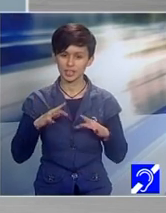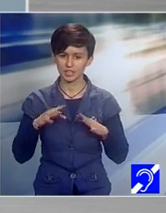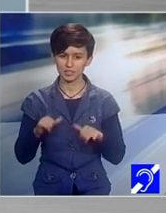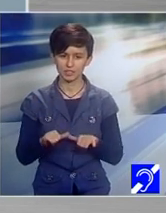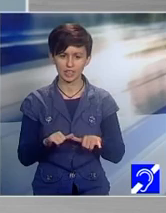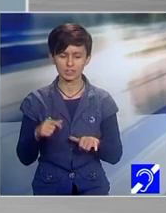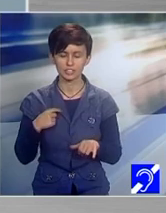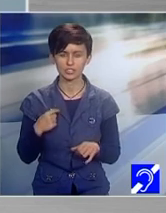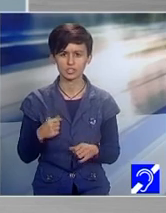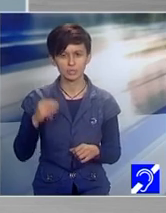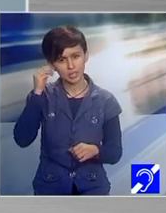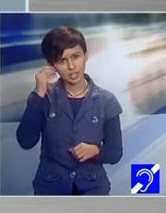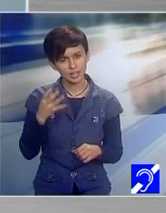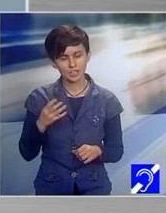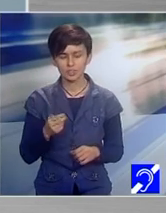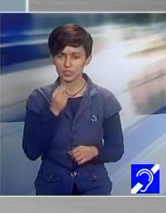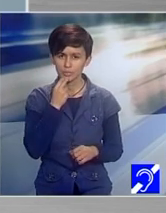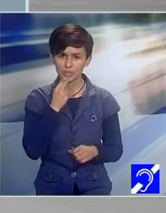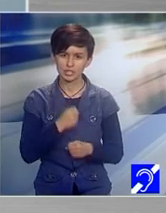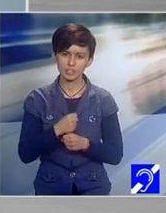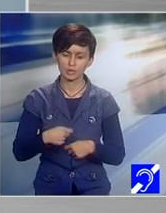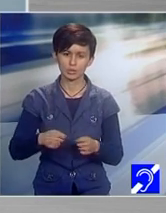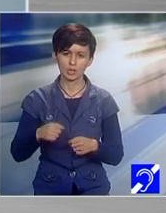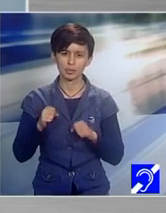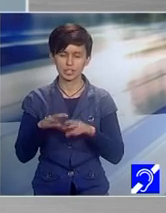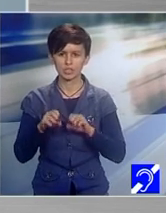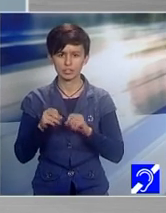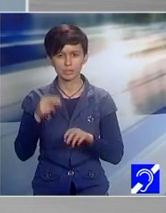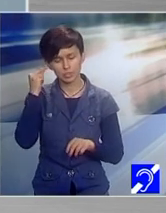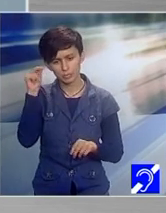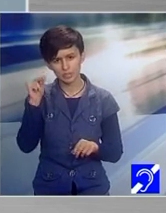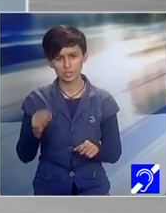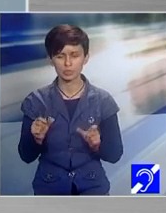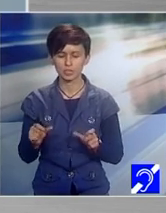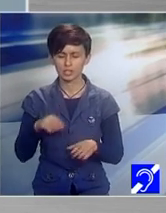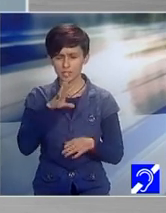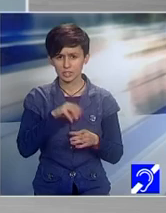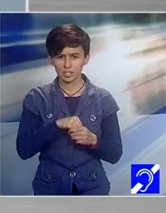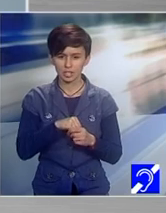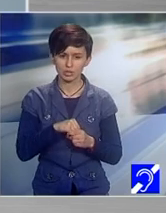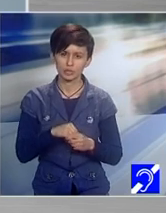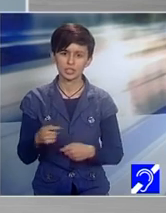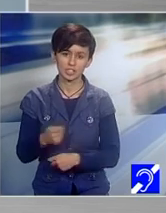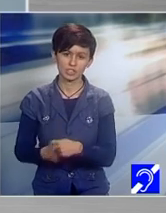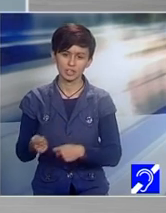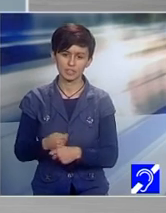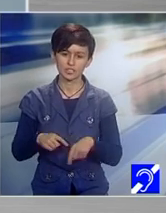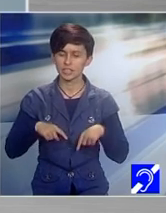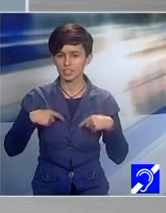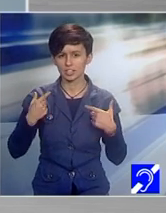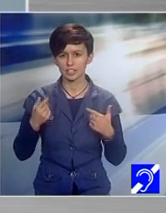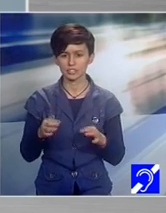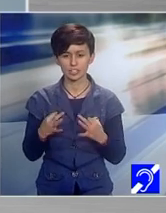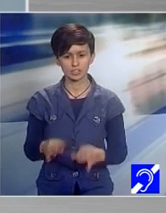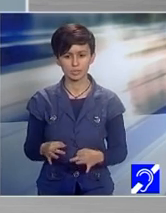ce mai inventivi. De aceea, poliția a lansat o campanie de informare cu mesajul "Protejează-ți locuința și afacerea. Trăiește în